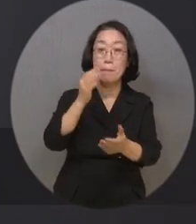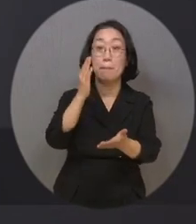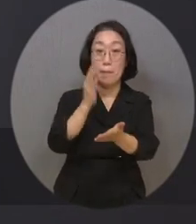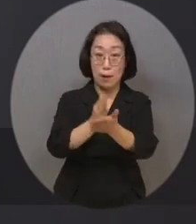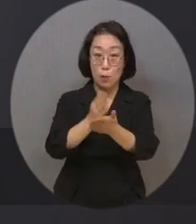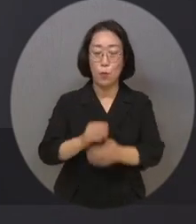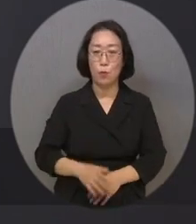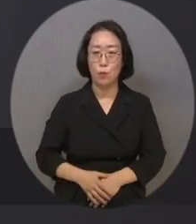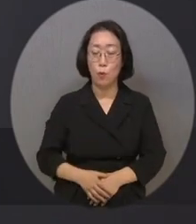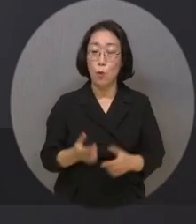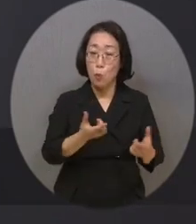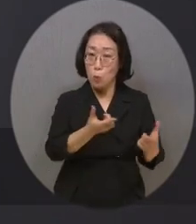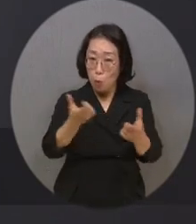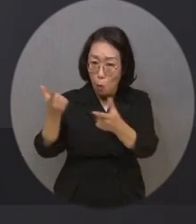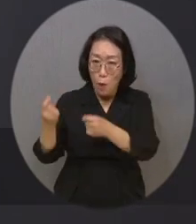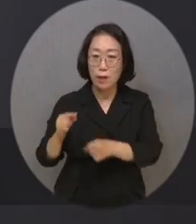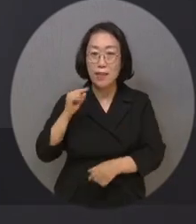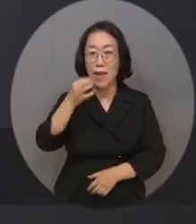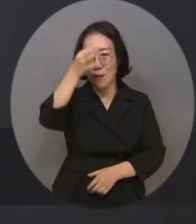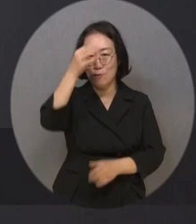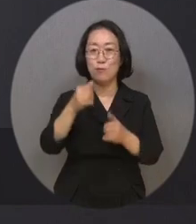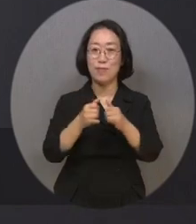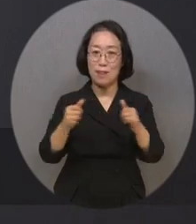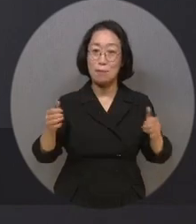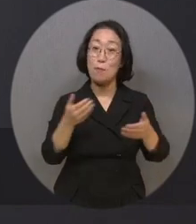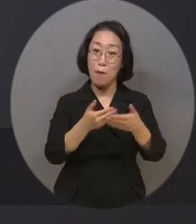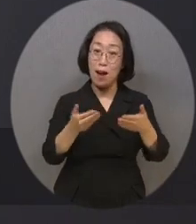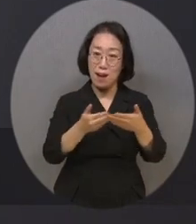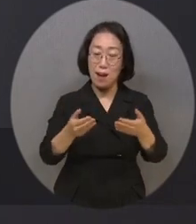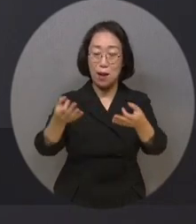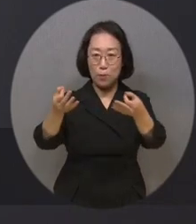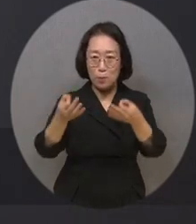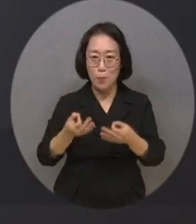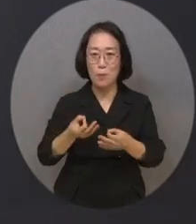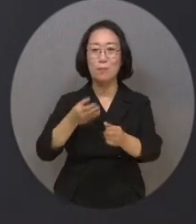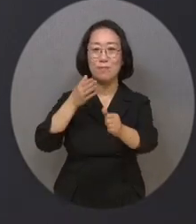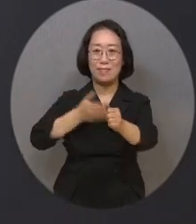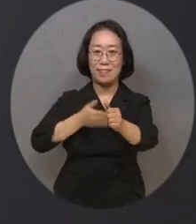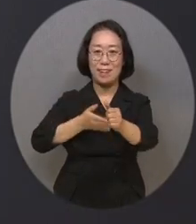않고 그냥 똑같은 예술인으로서 바라봐 주셨으면 좋겠어요.